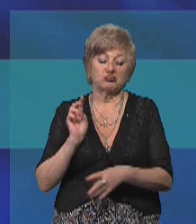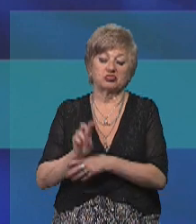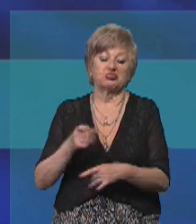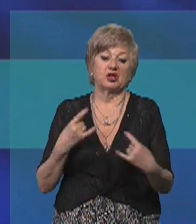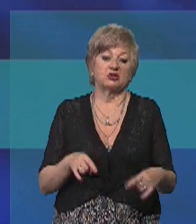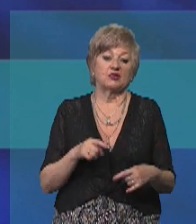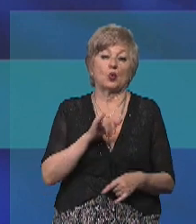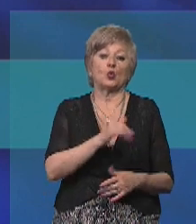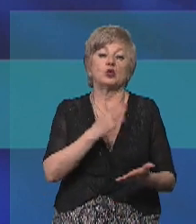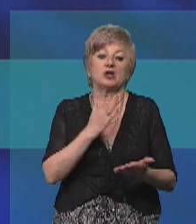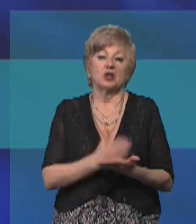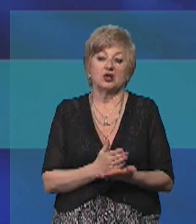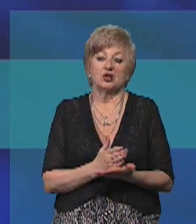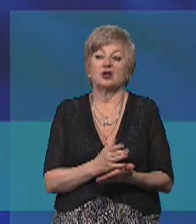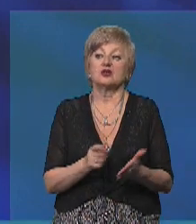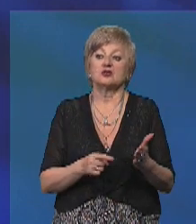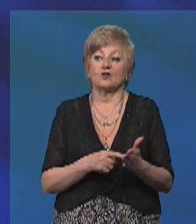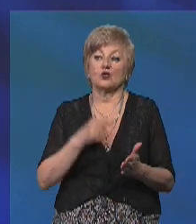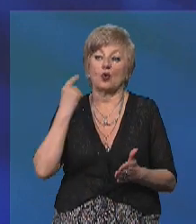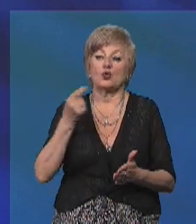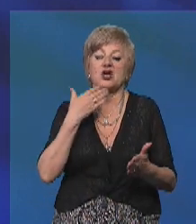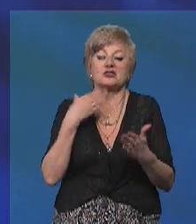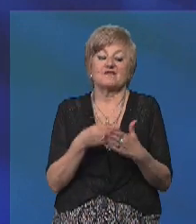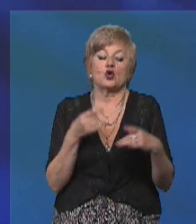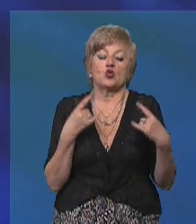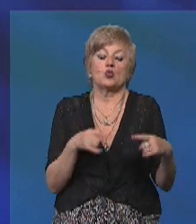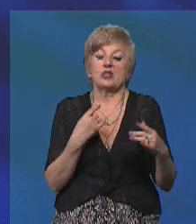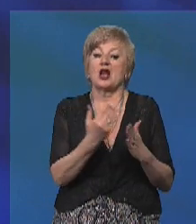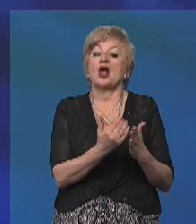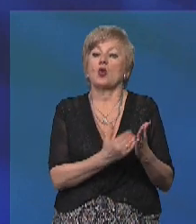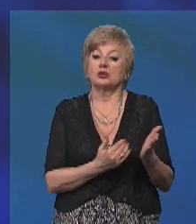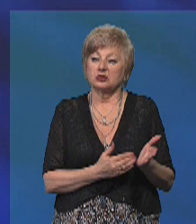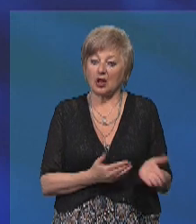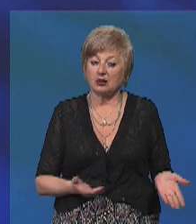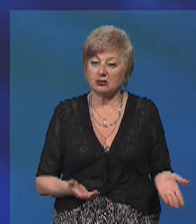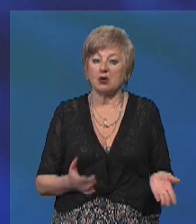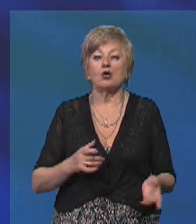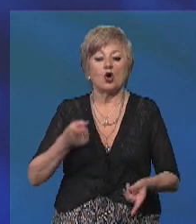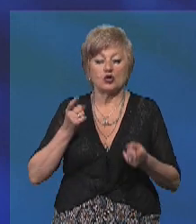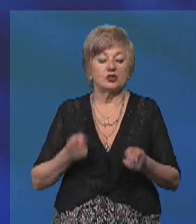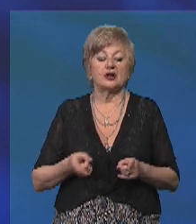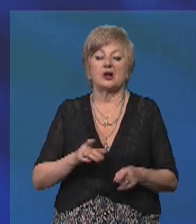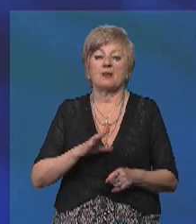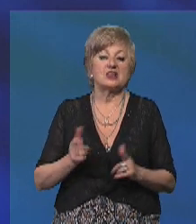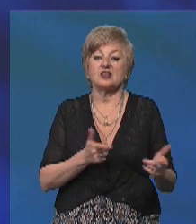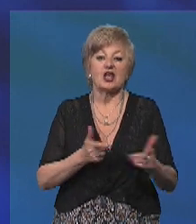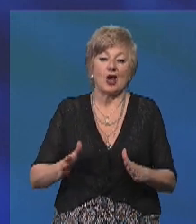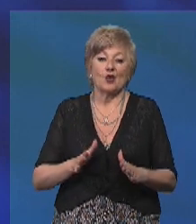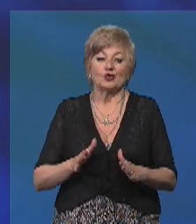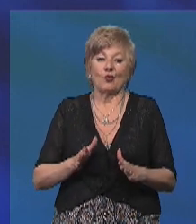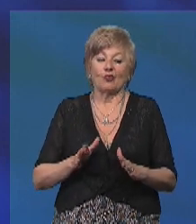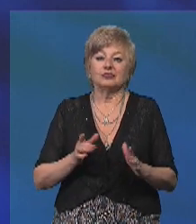тому що в них є в місті і в області власні телеканали. Тобто вони були реально не готові до холодного